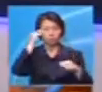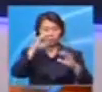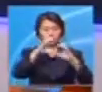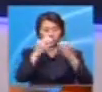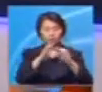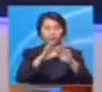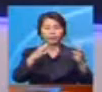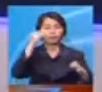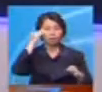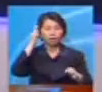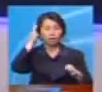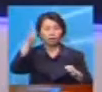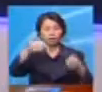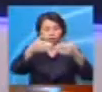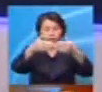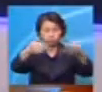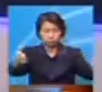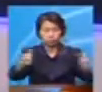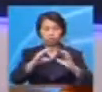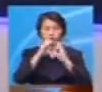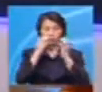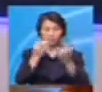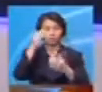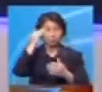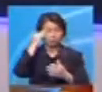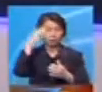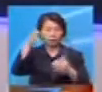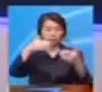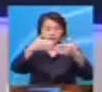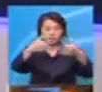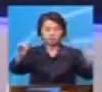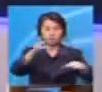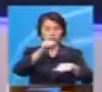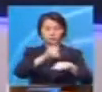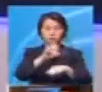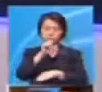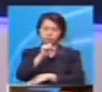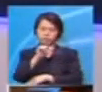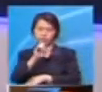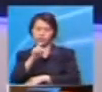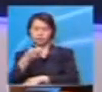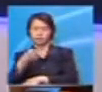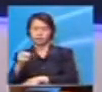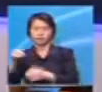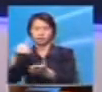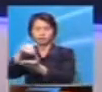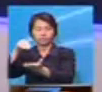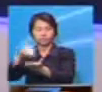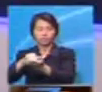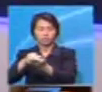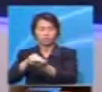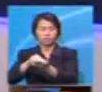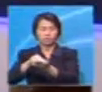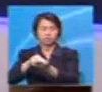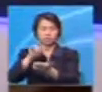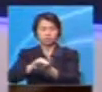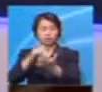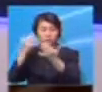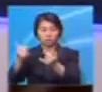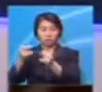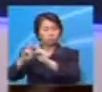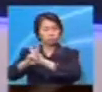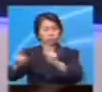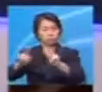bahasa Melayu akan dibuka berkenaan akan dibuka di Saida Khadijah center misi sauga yang kini